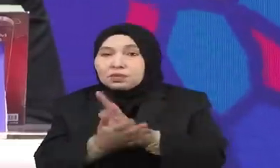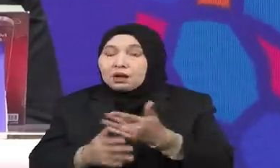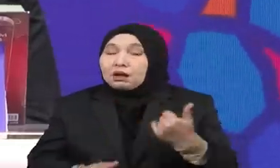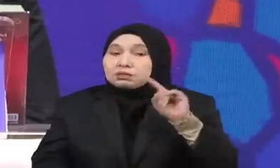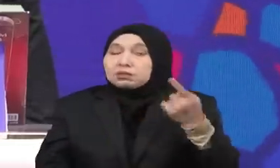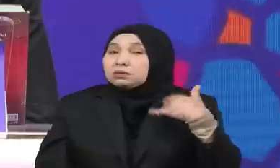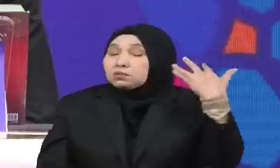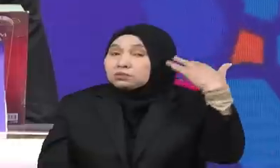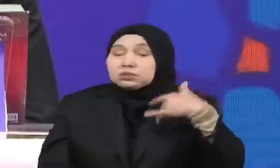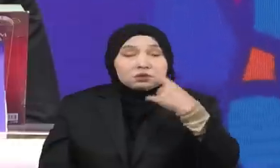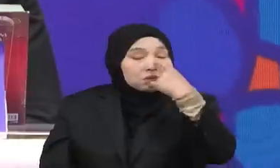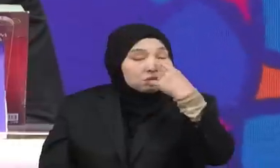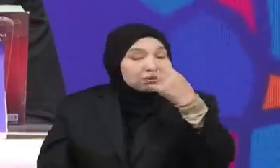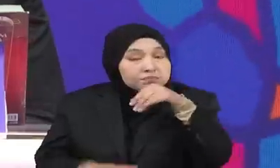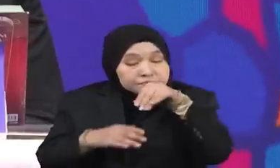hidup